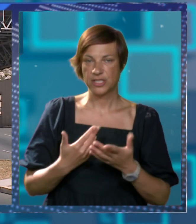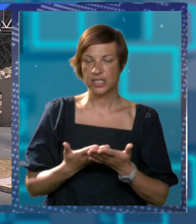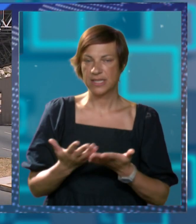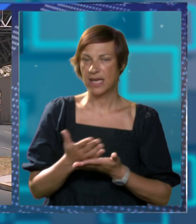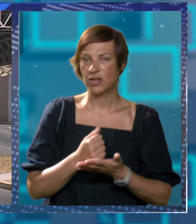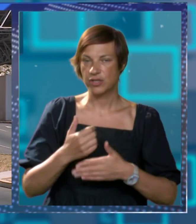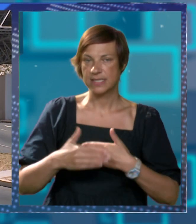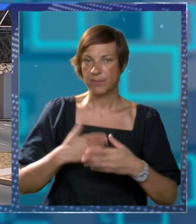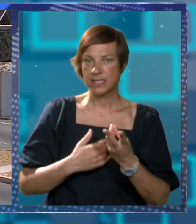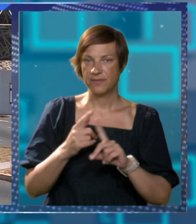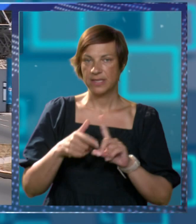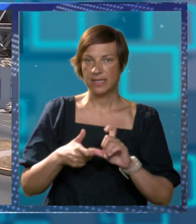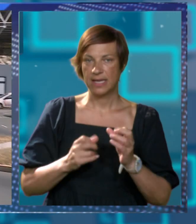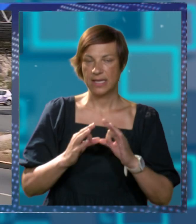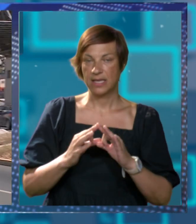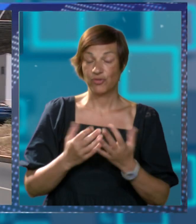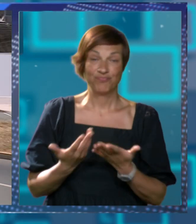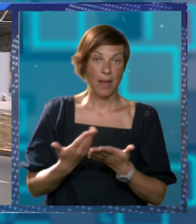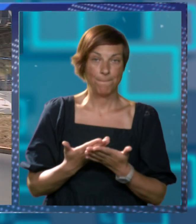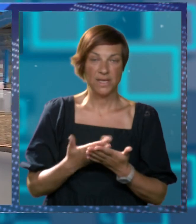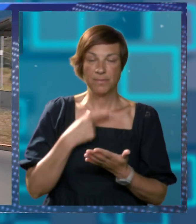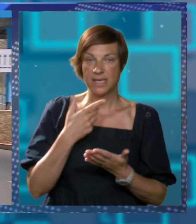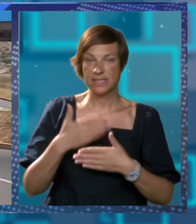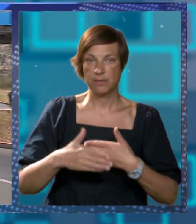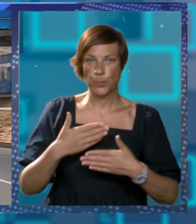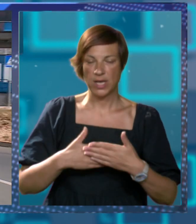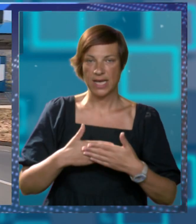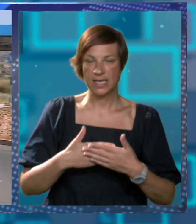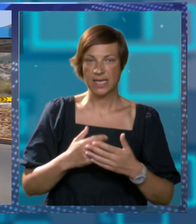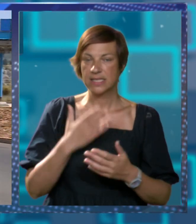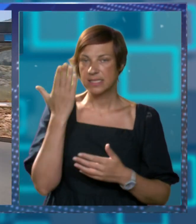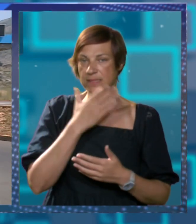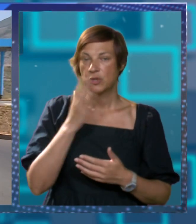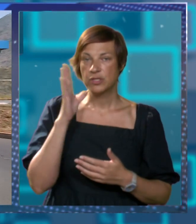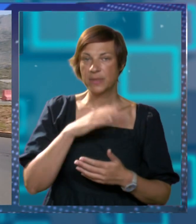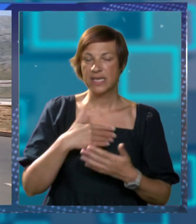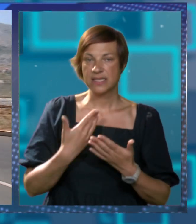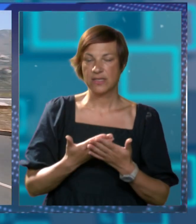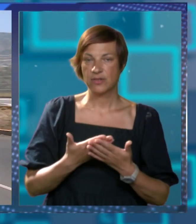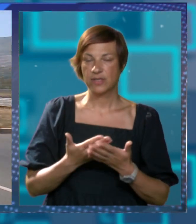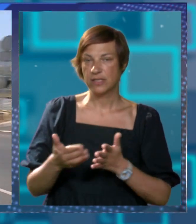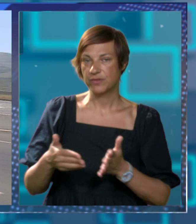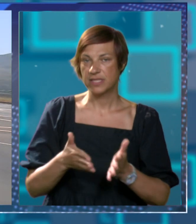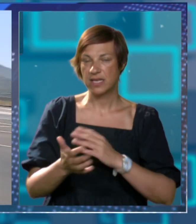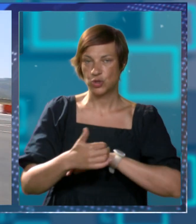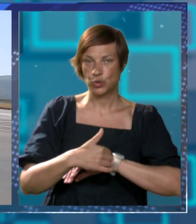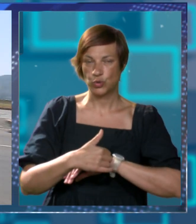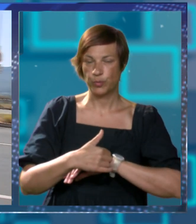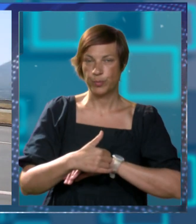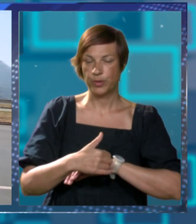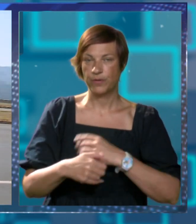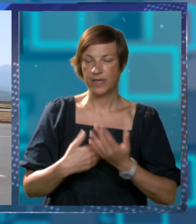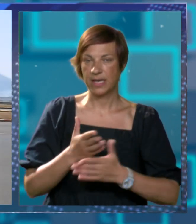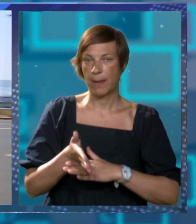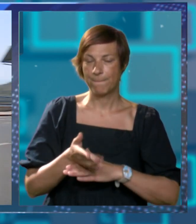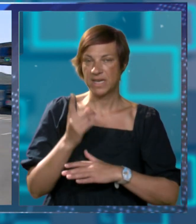da koriste granični prijelaz Vitalinu, na primjer. A recimo na granici sa Bosnom i Hercegovinom, evo zaleđu grada Dubrovnika, osim